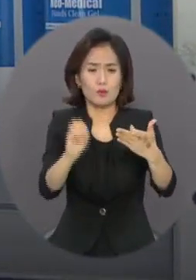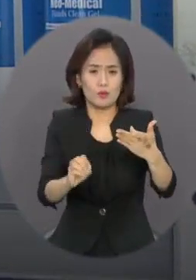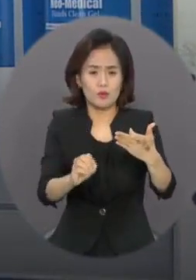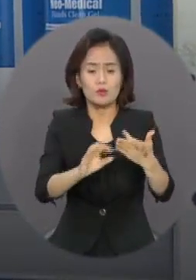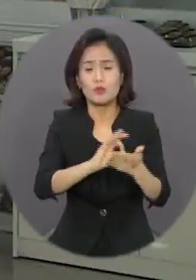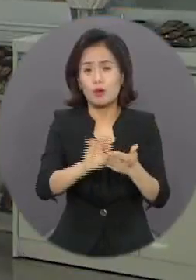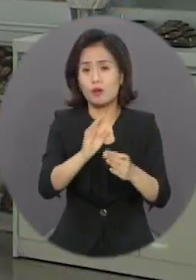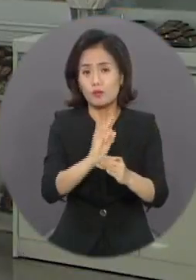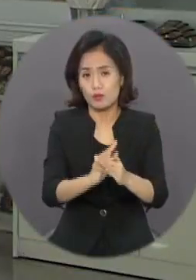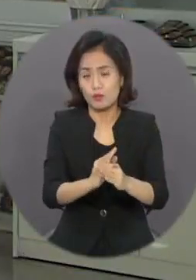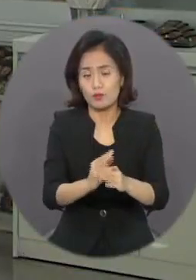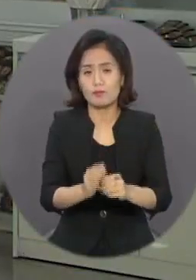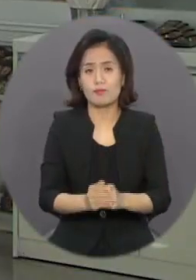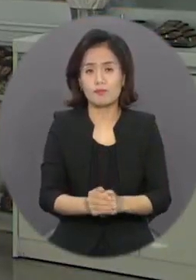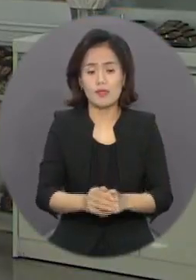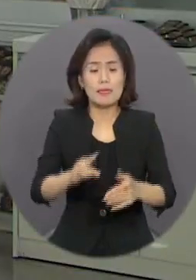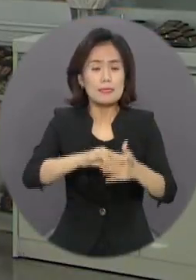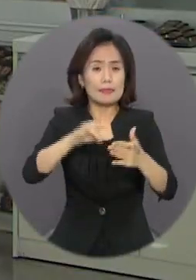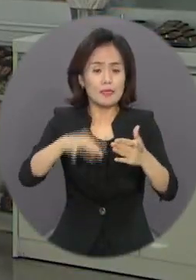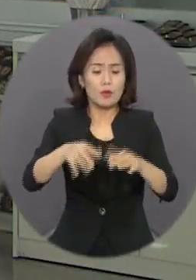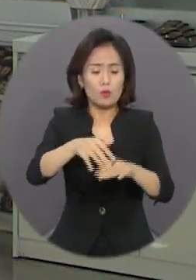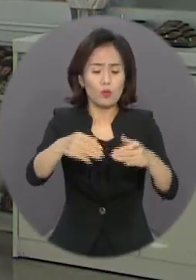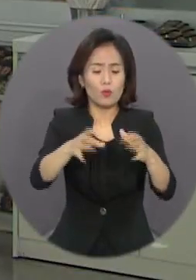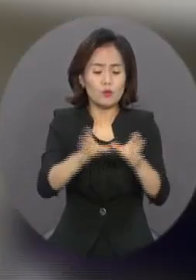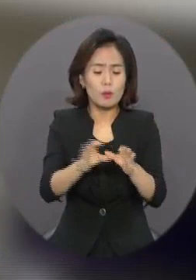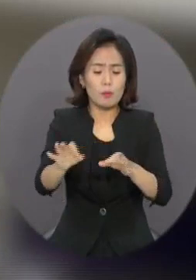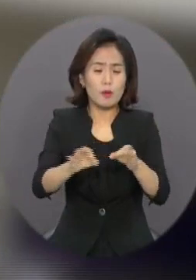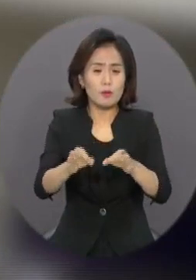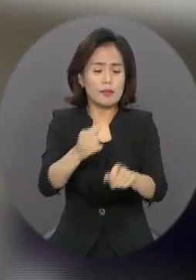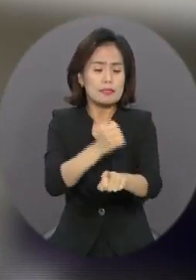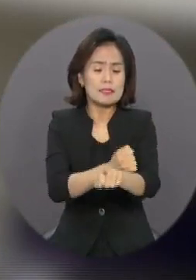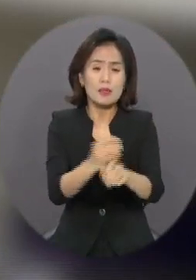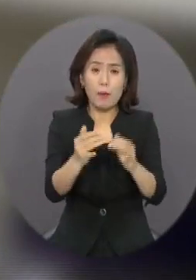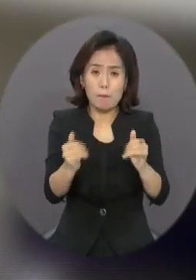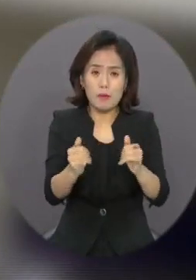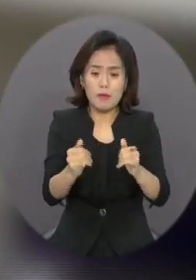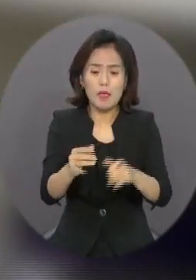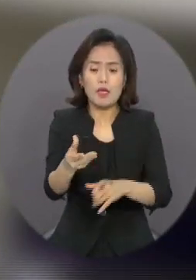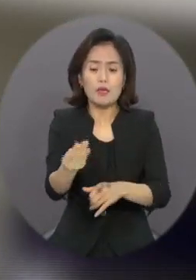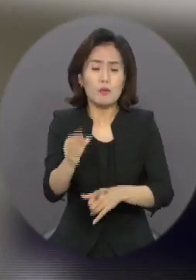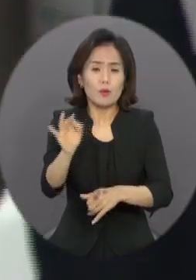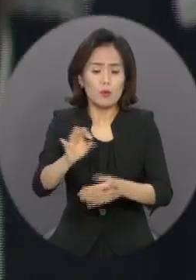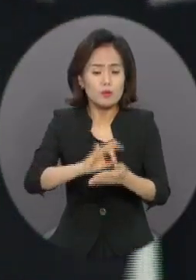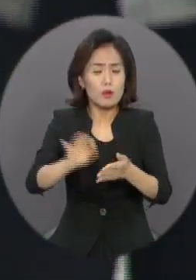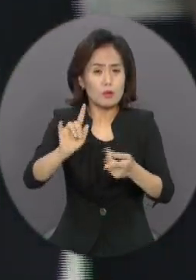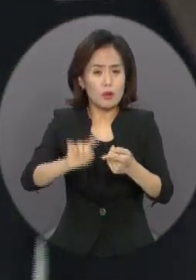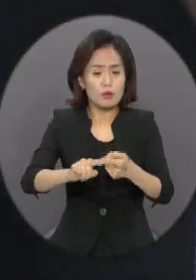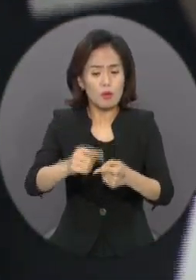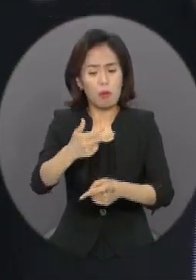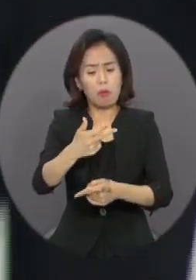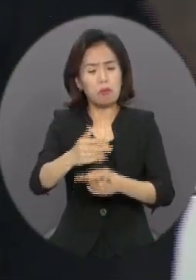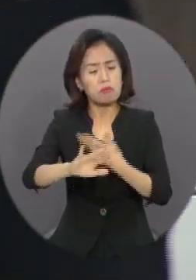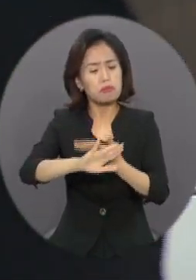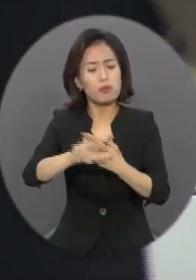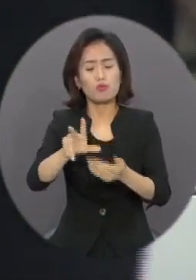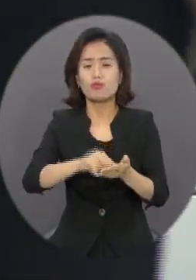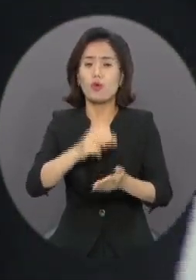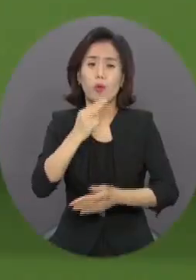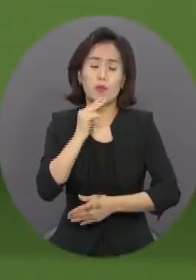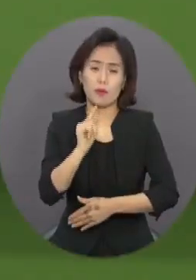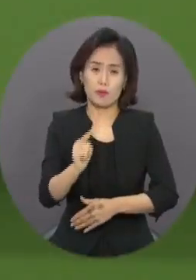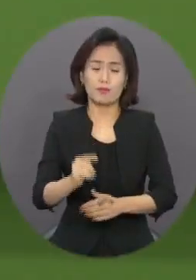매깁니다. 세금으로 노동조합 매점 인건비와 임대료를 지탱하는 문제에 대해 별다른 문제의식은 없어